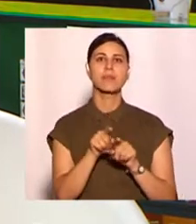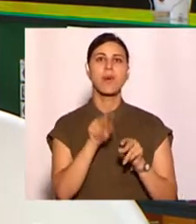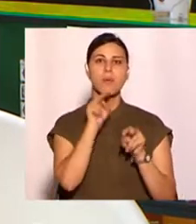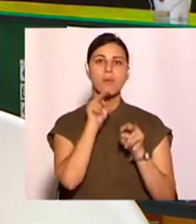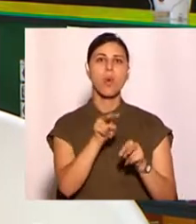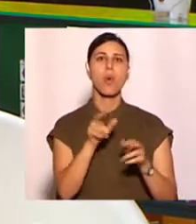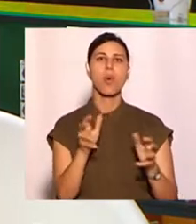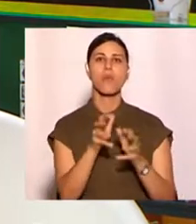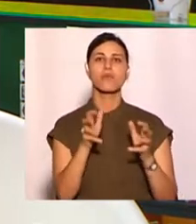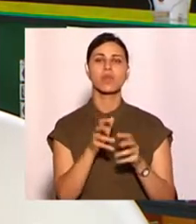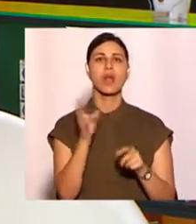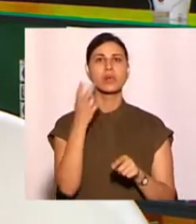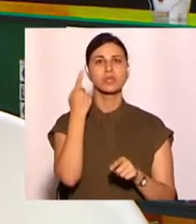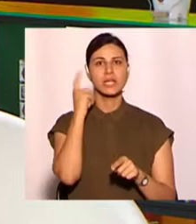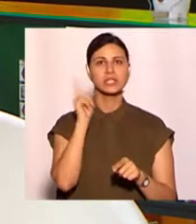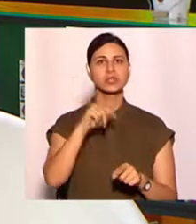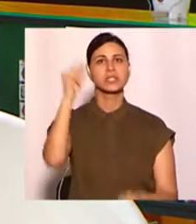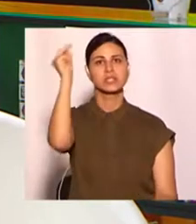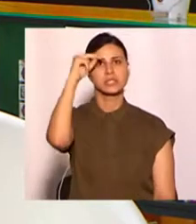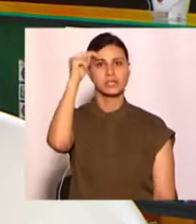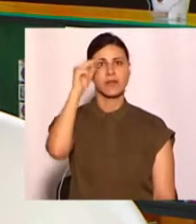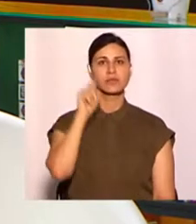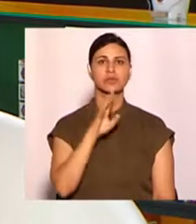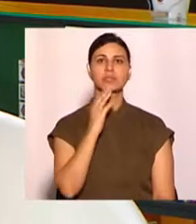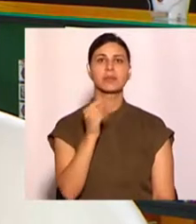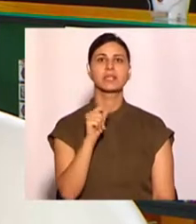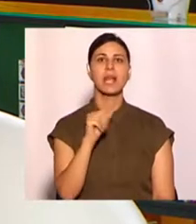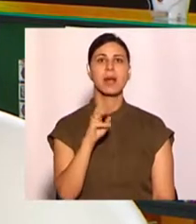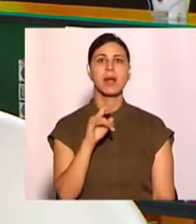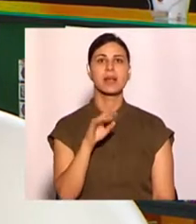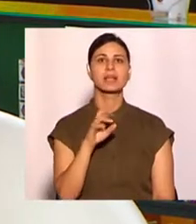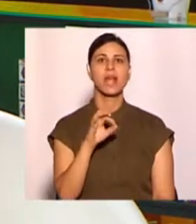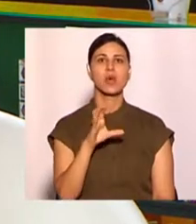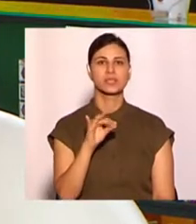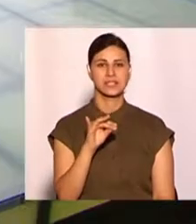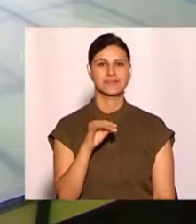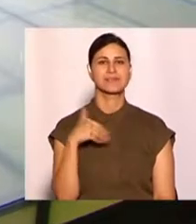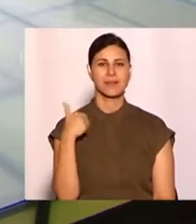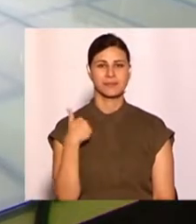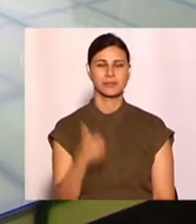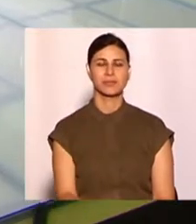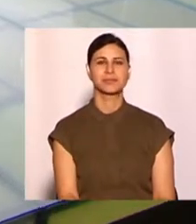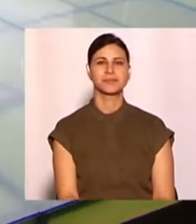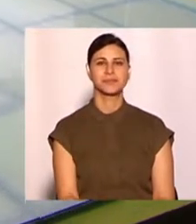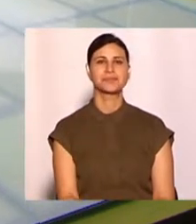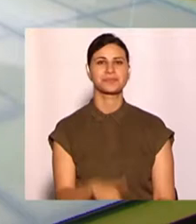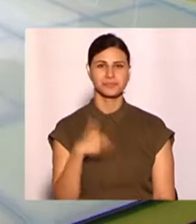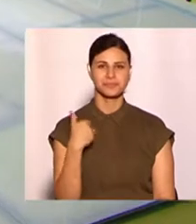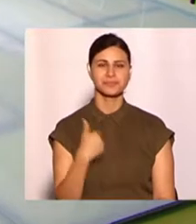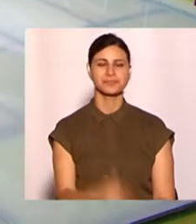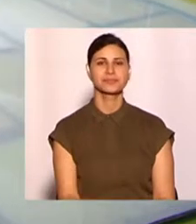ეფექტურად გაცნობასთან და დასწავლასთან დაკავშირებით, ქალბატონი თამარ დაუსი არის ჩვენი სტუმარი. თამარ, მოგძანდით.